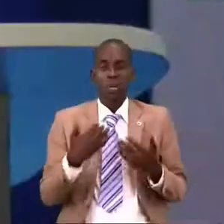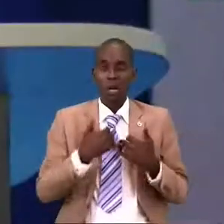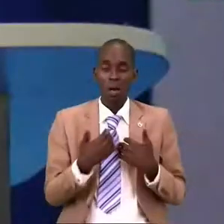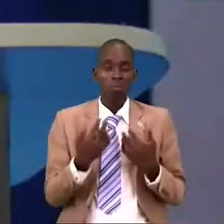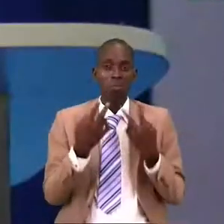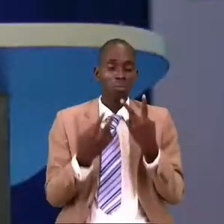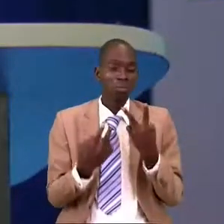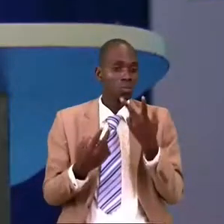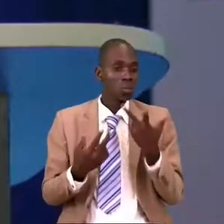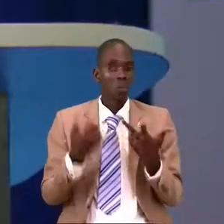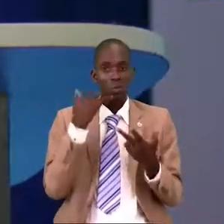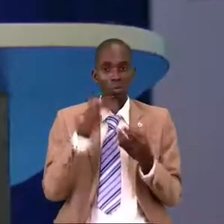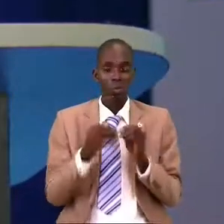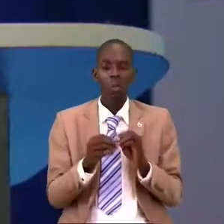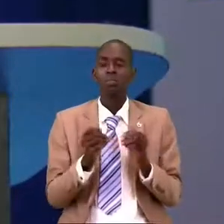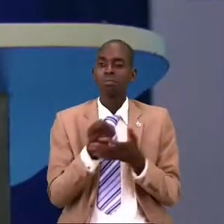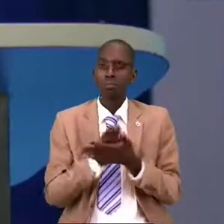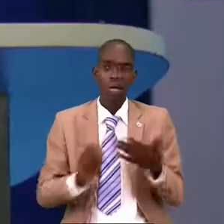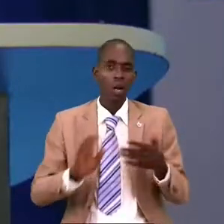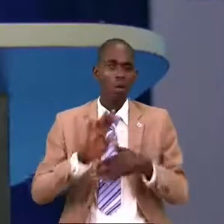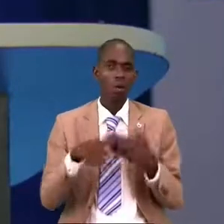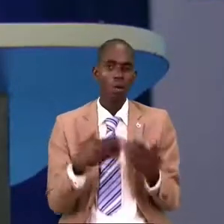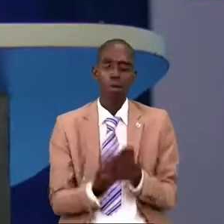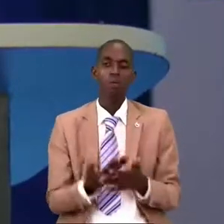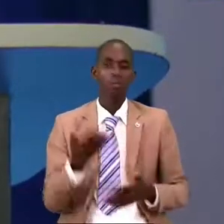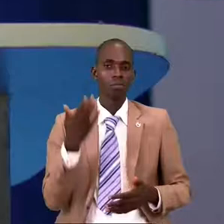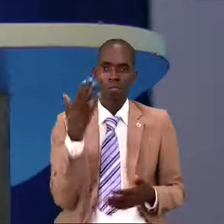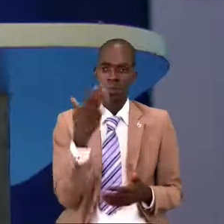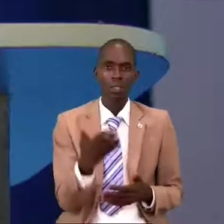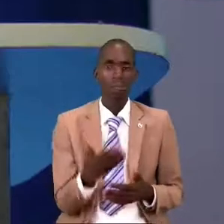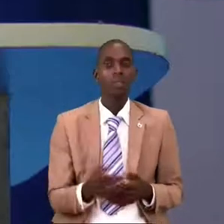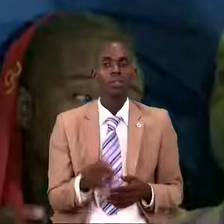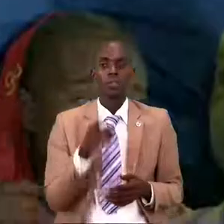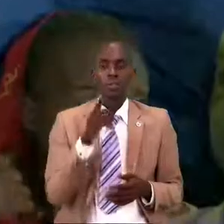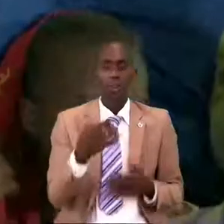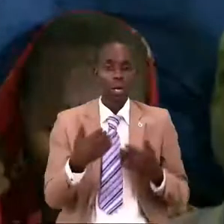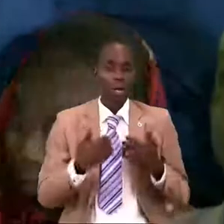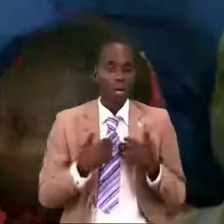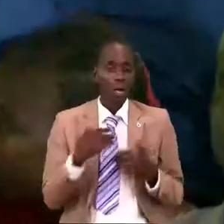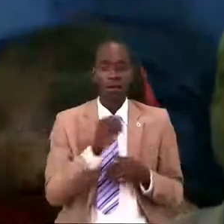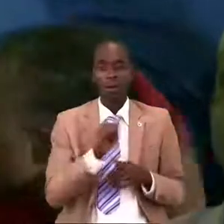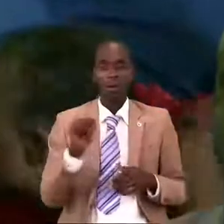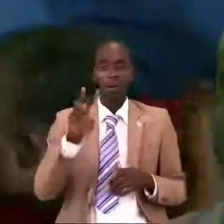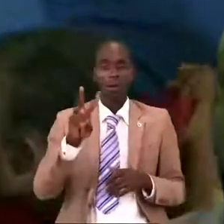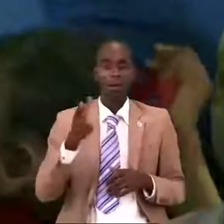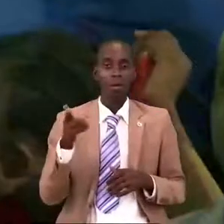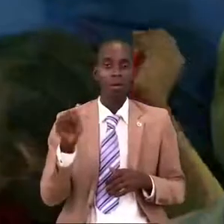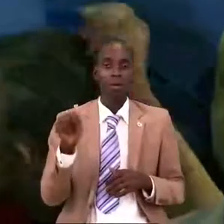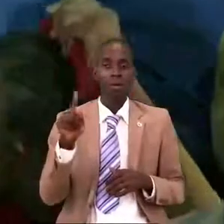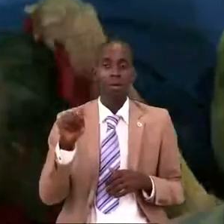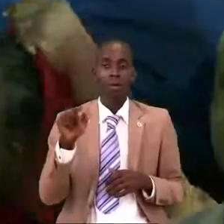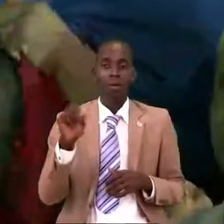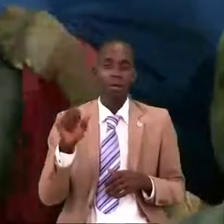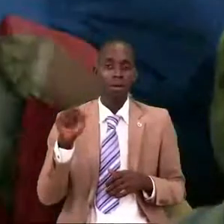Faisons-le pour que nous puissions vite finir. Rappelez-vous, notre Père dans le Seigneur reviendra encore pour prier pour